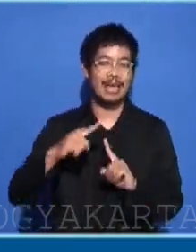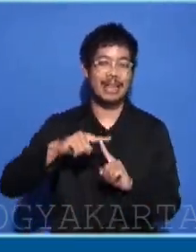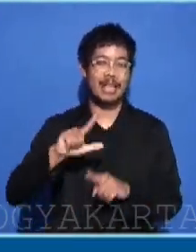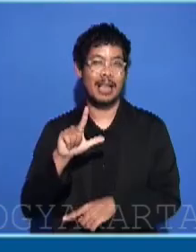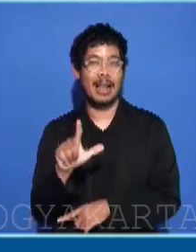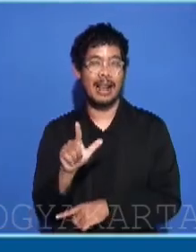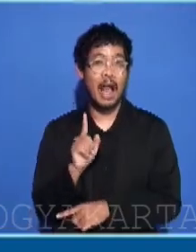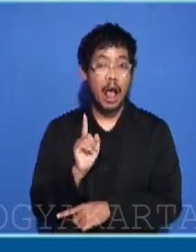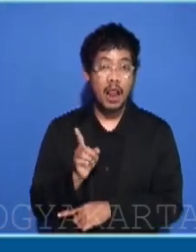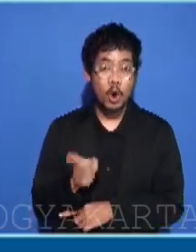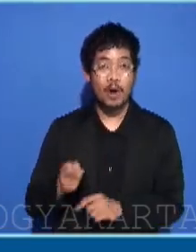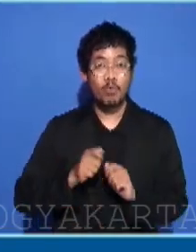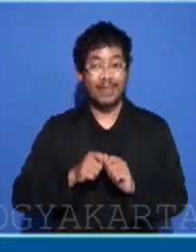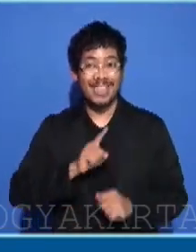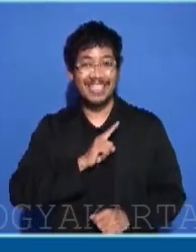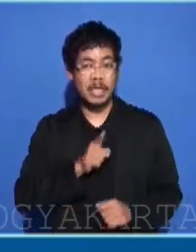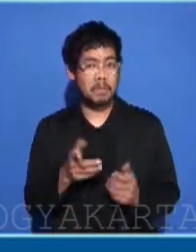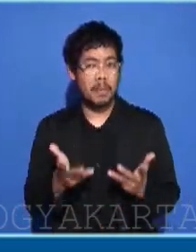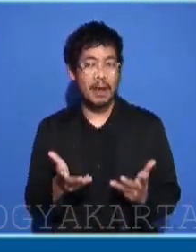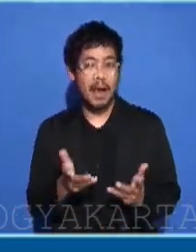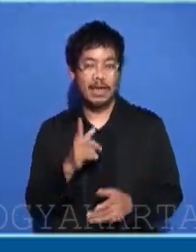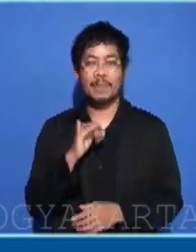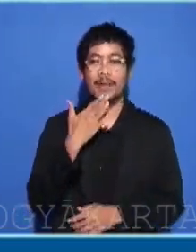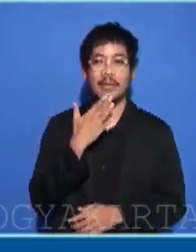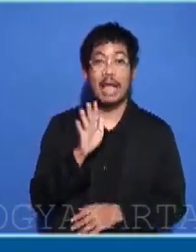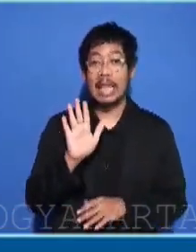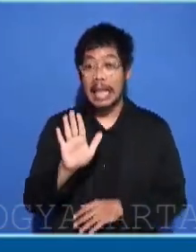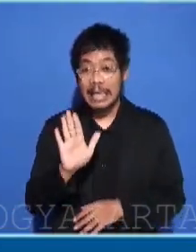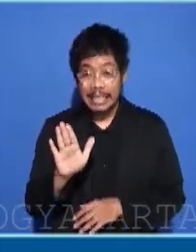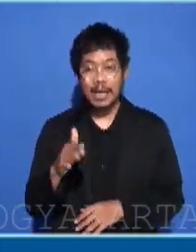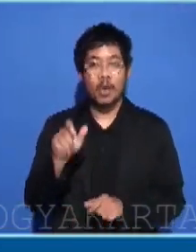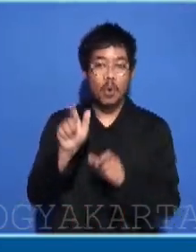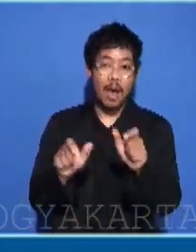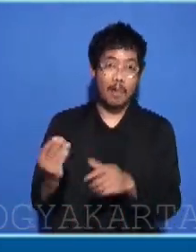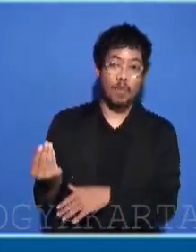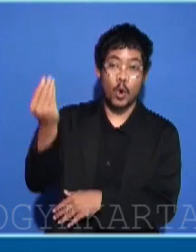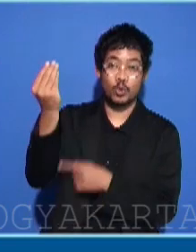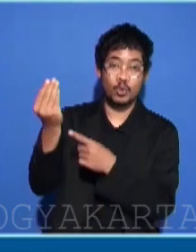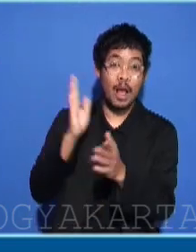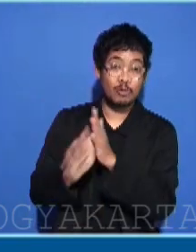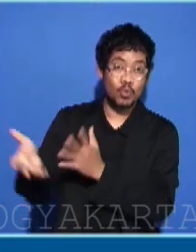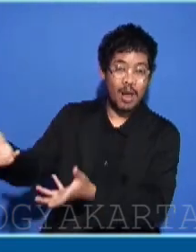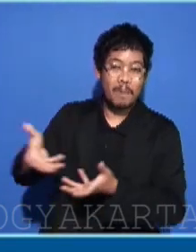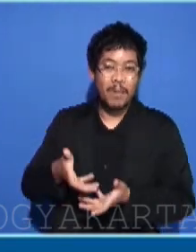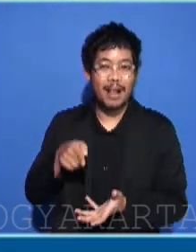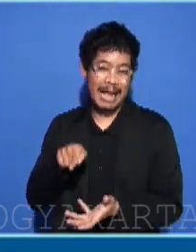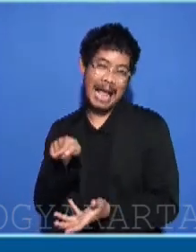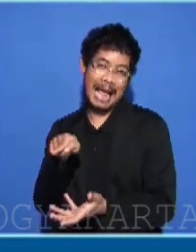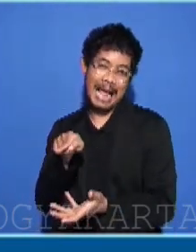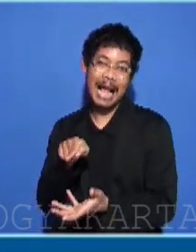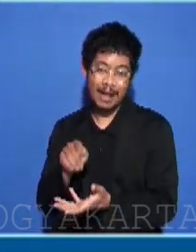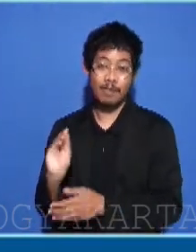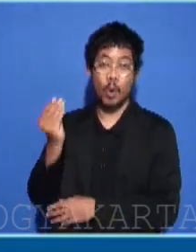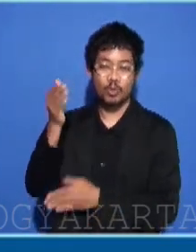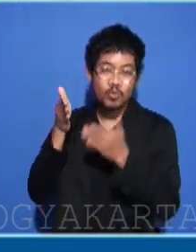piyambak menawa sak mangke. Nggih, kula sadi iki ambak mangke dinganu kalih juragan. Mangkene kira wonten juragane ngeten iki. Nggih.